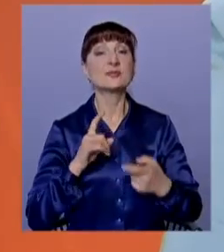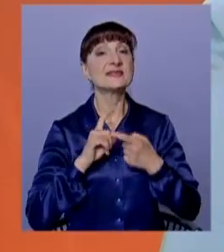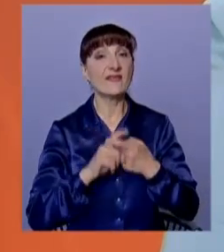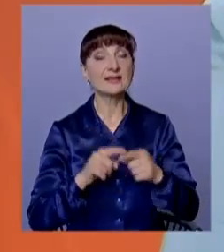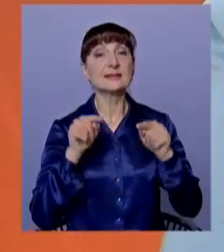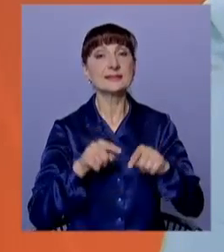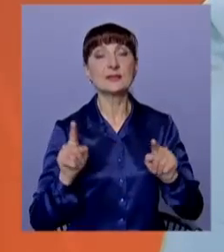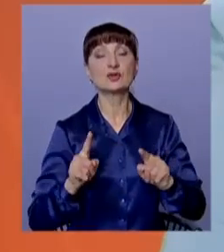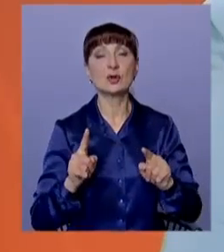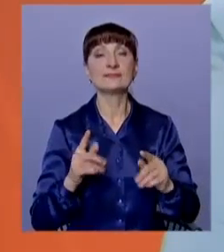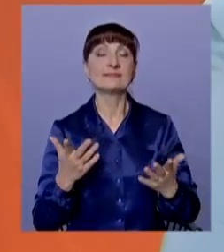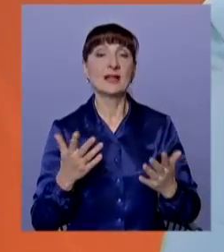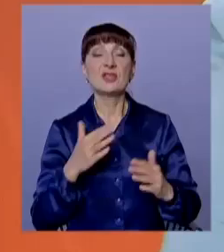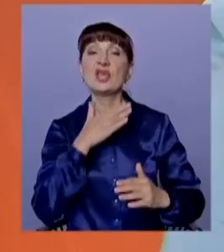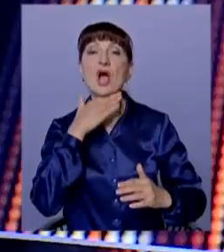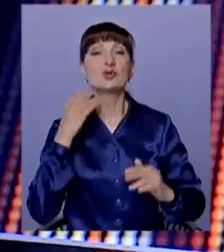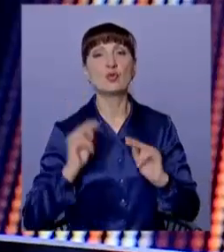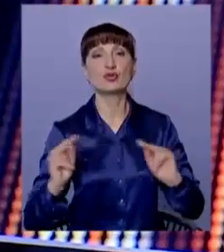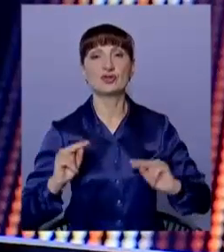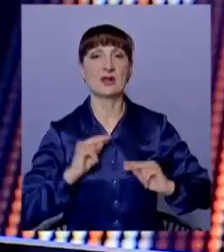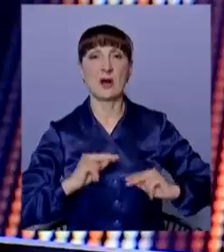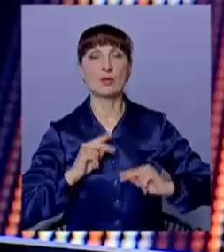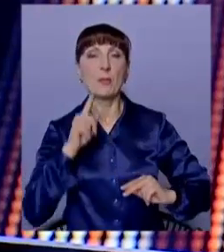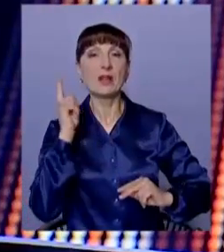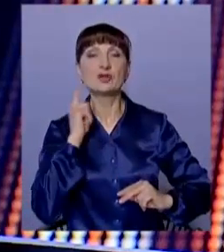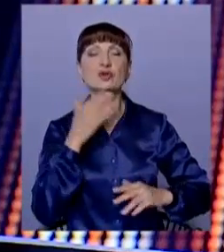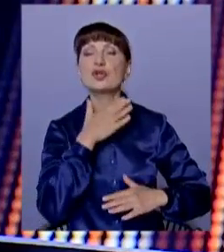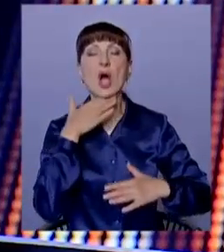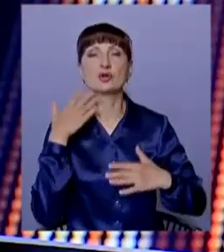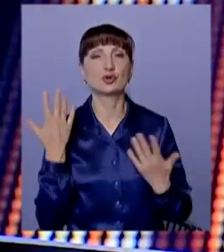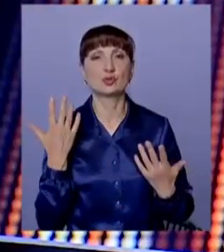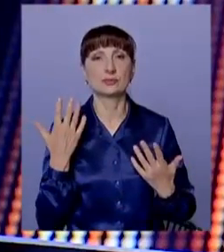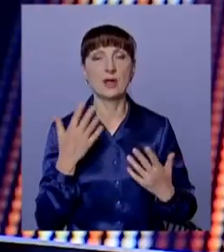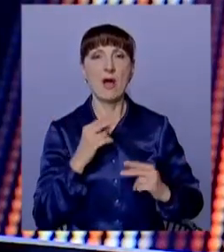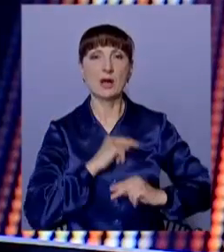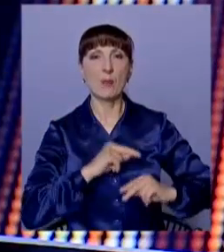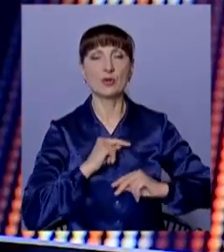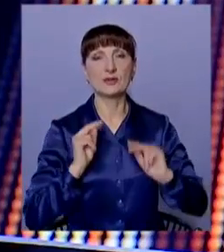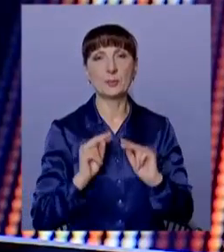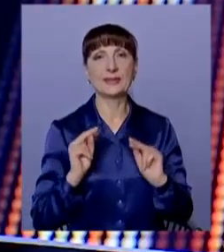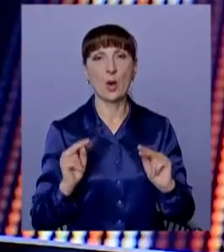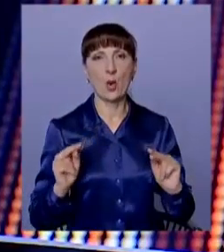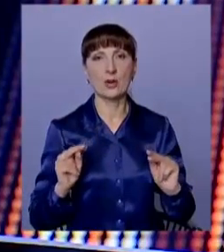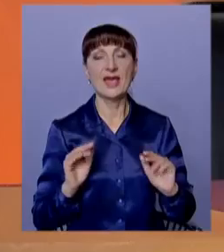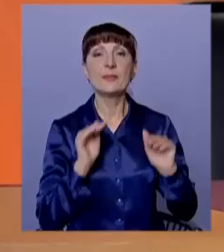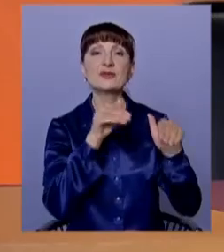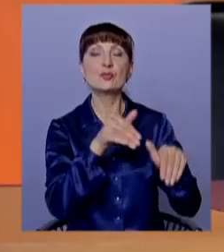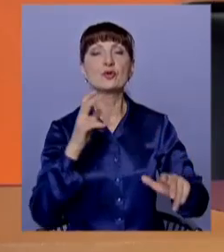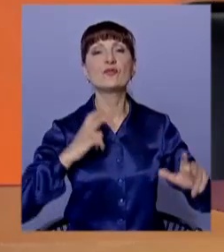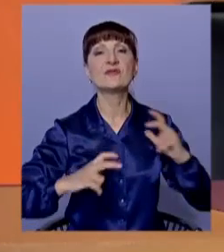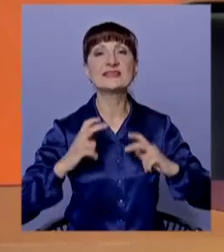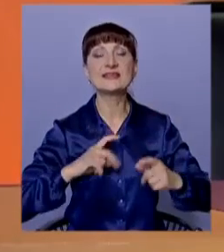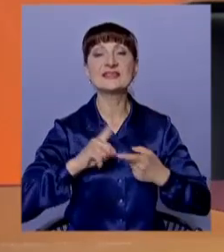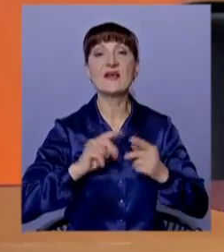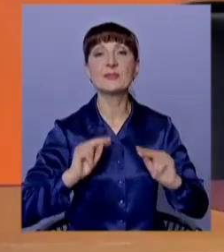что падает престиж профессии учителя, и молодежь неохотно идут педагогические вузы. Это уже,